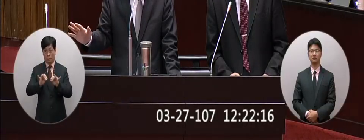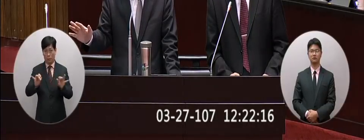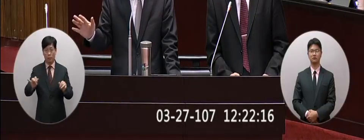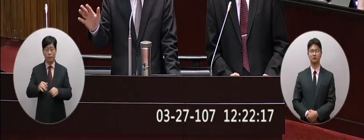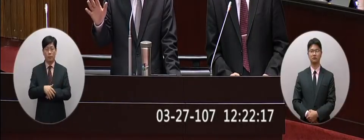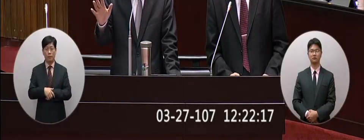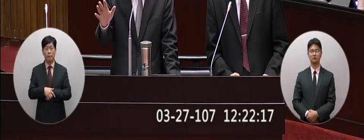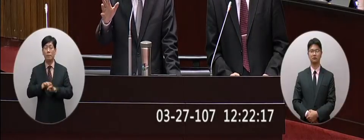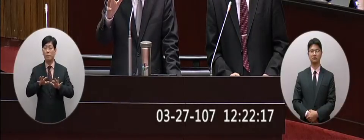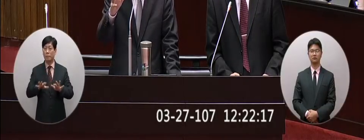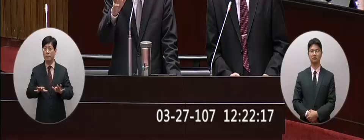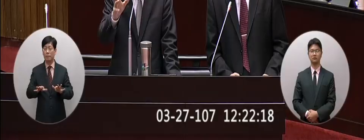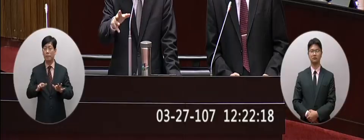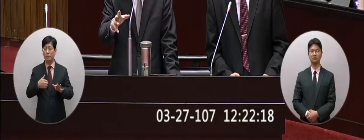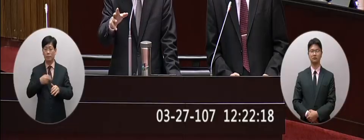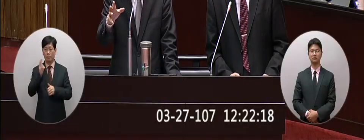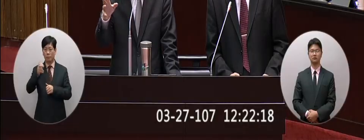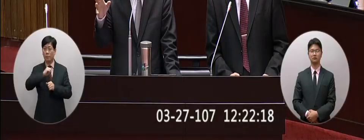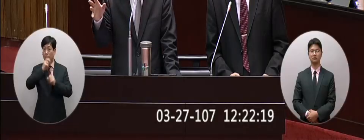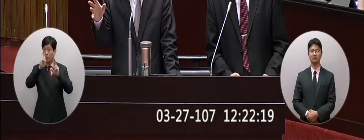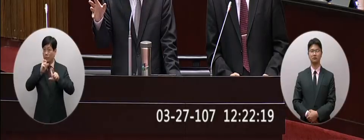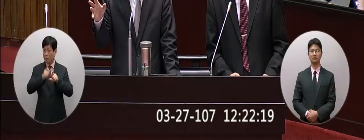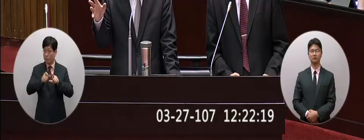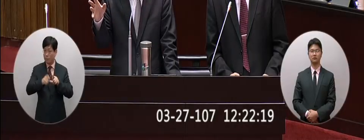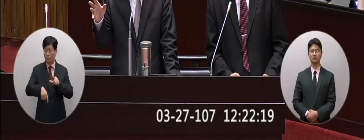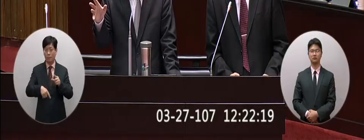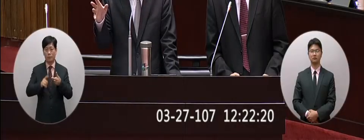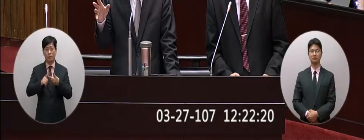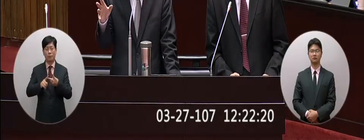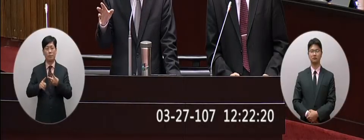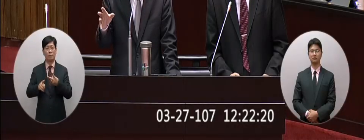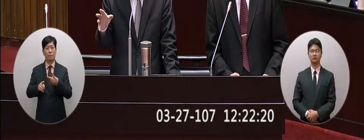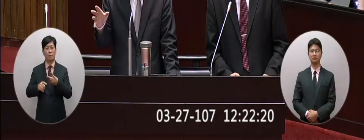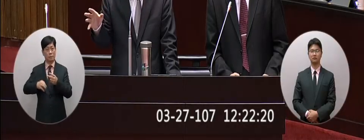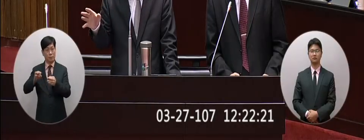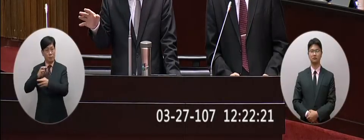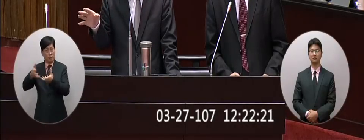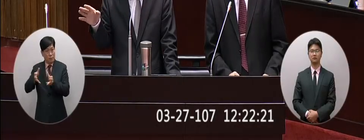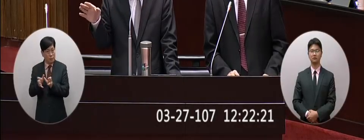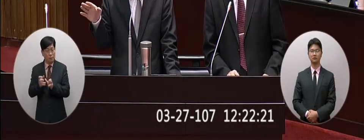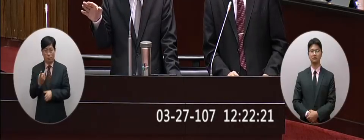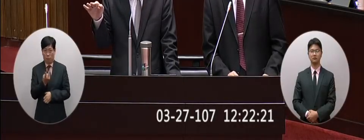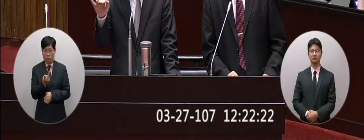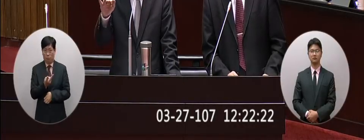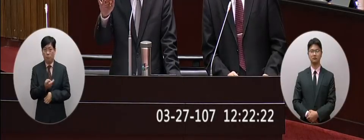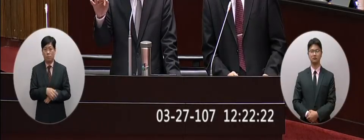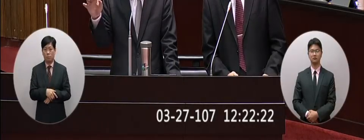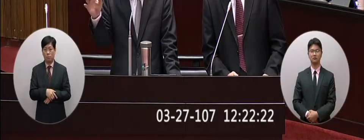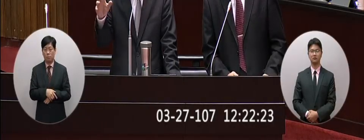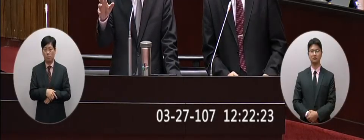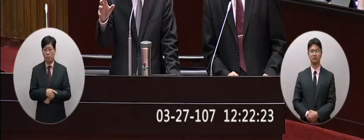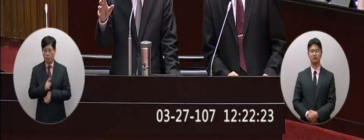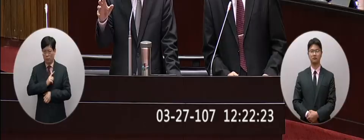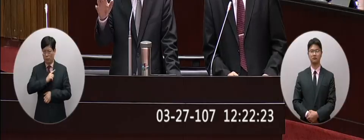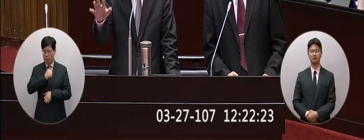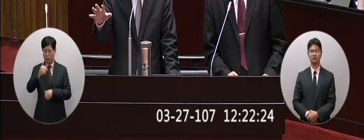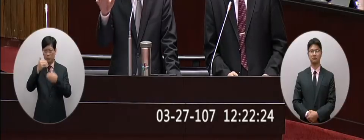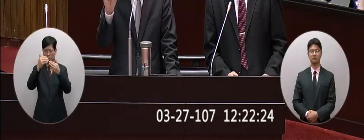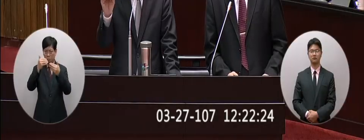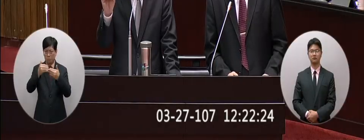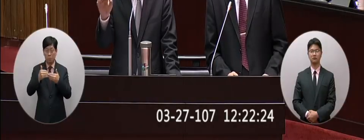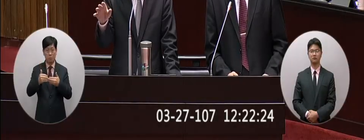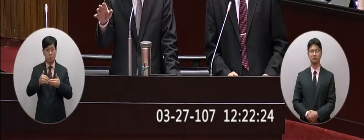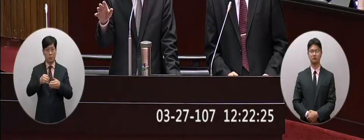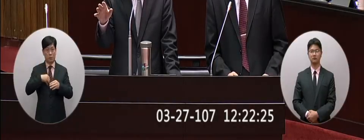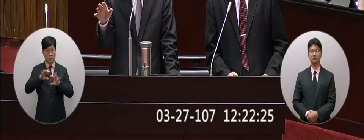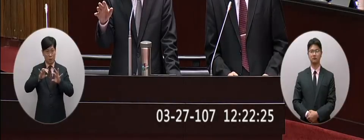地。那目前呢，我们请台电公司跟这个经济部、啊、去这个对土地